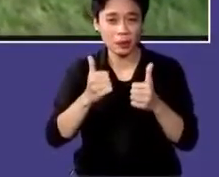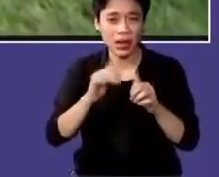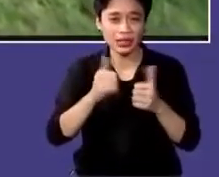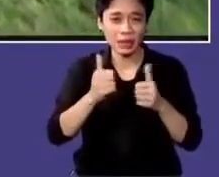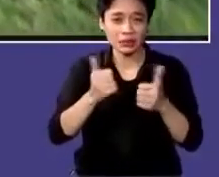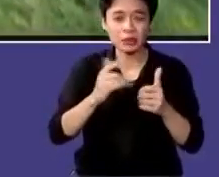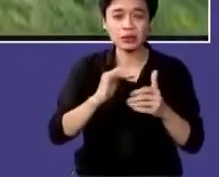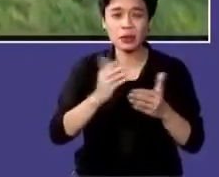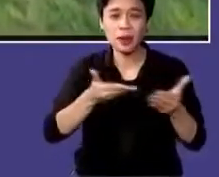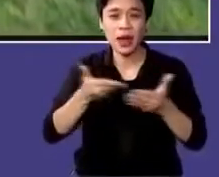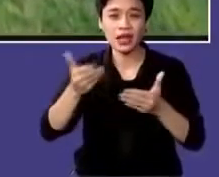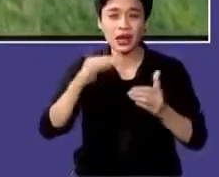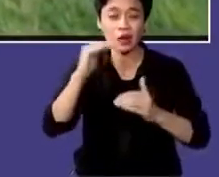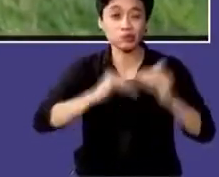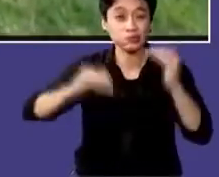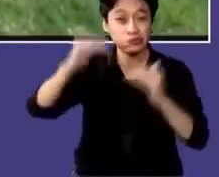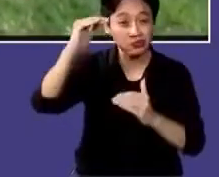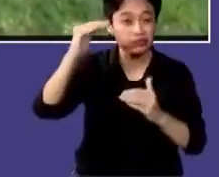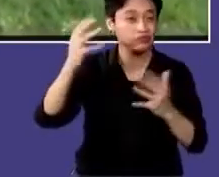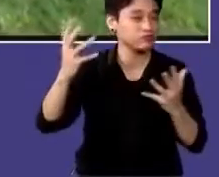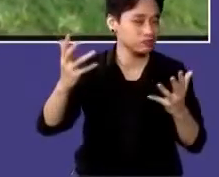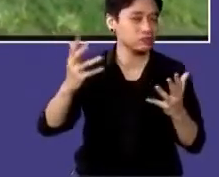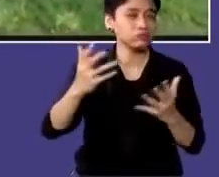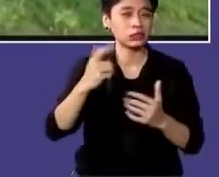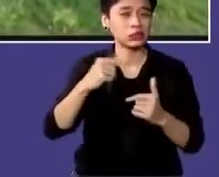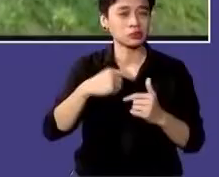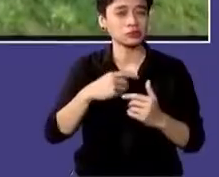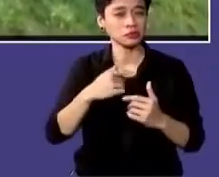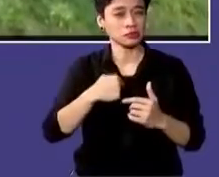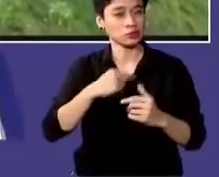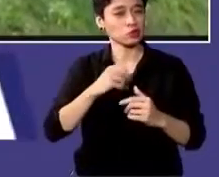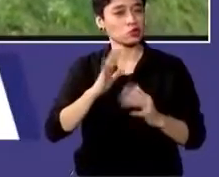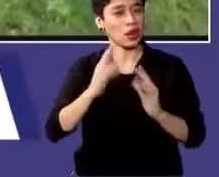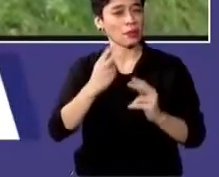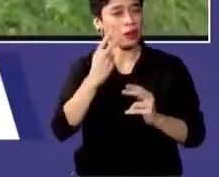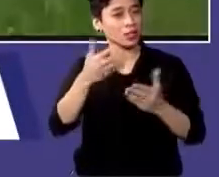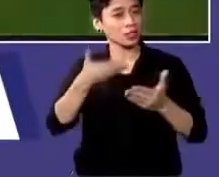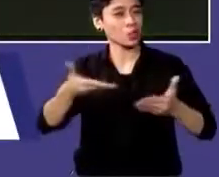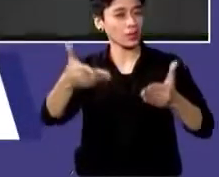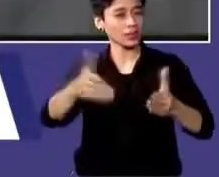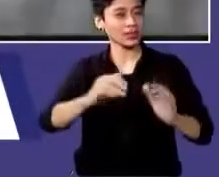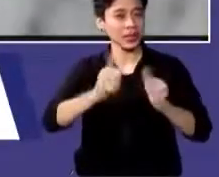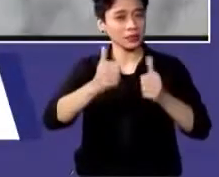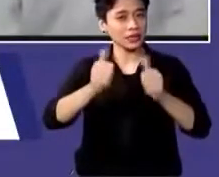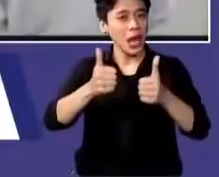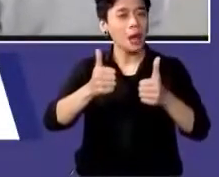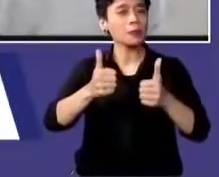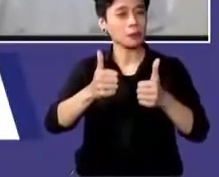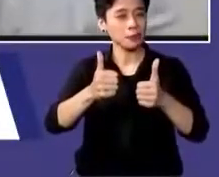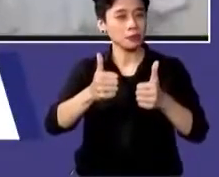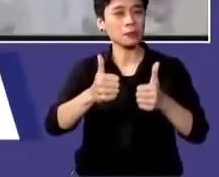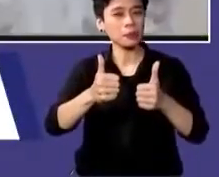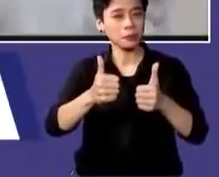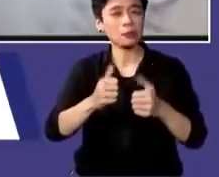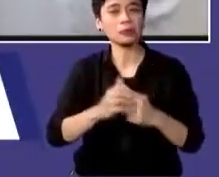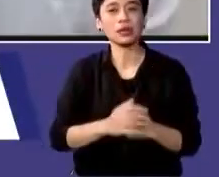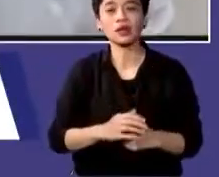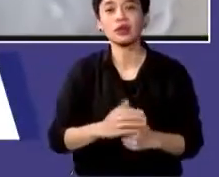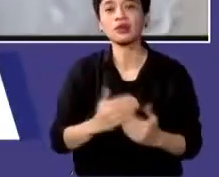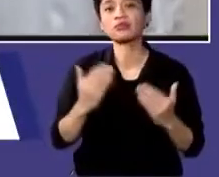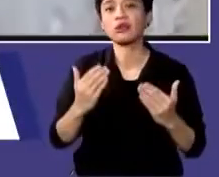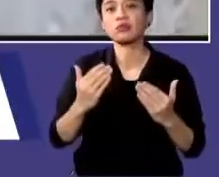care unit dan lain sebagainya ini kita sudah antisipasi terus sehingga betul-betul kita bisa sesuai dengan harapan dari